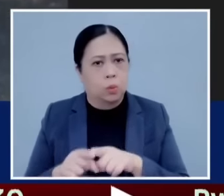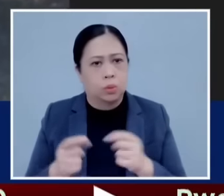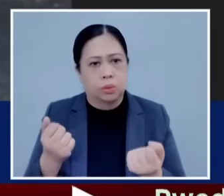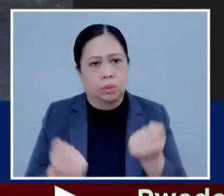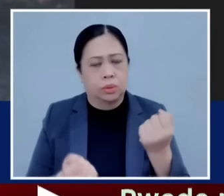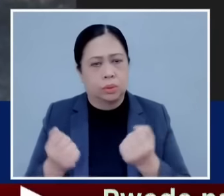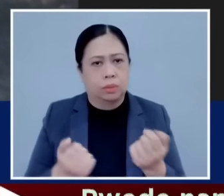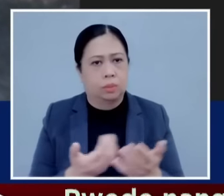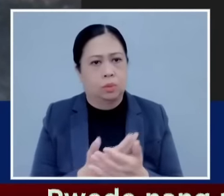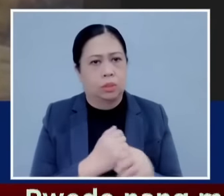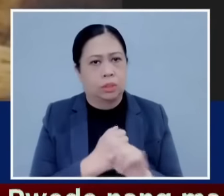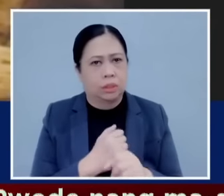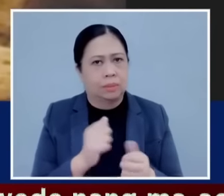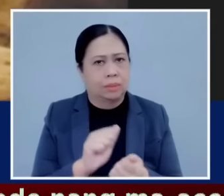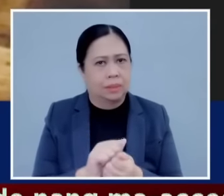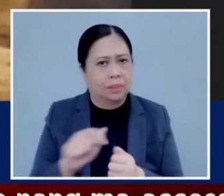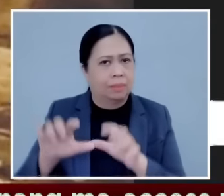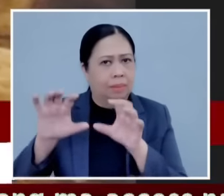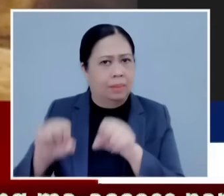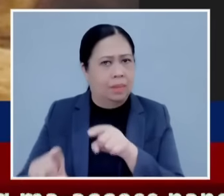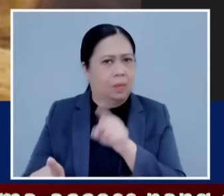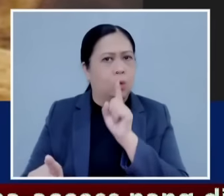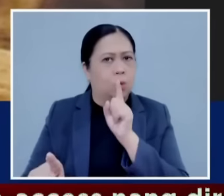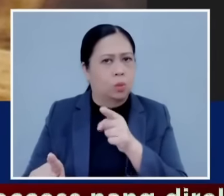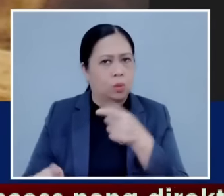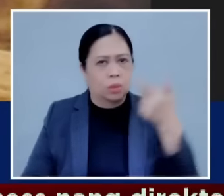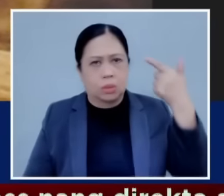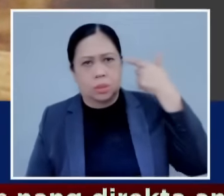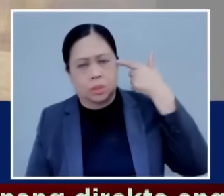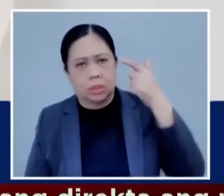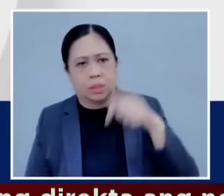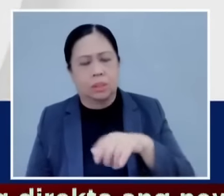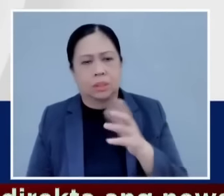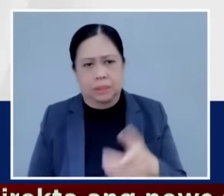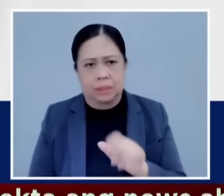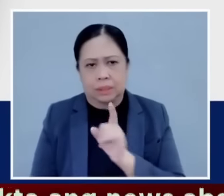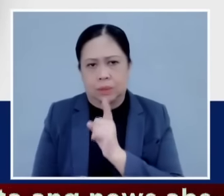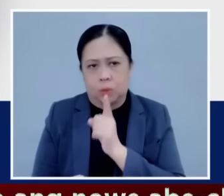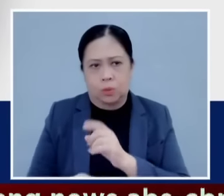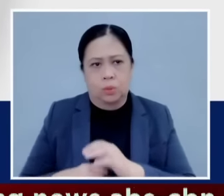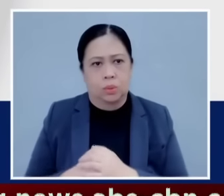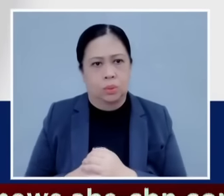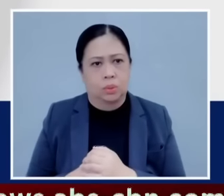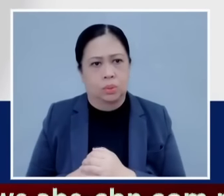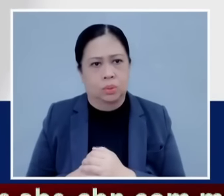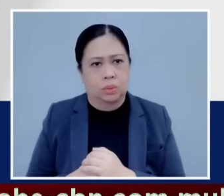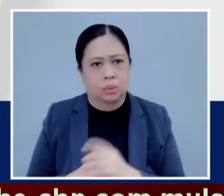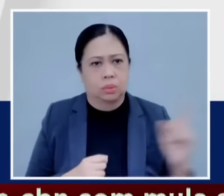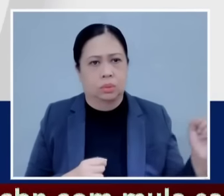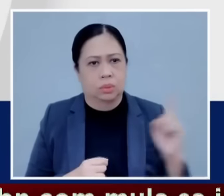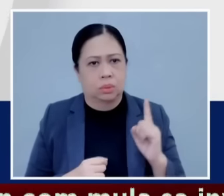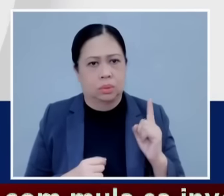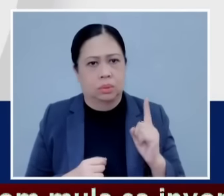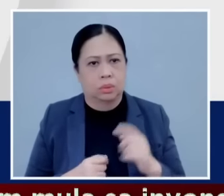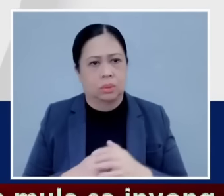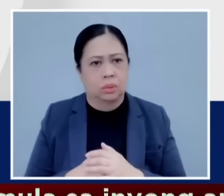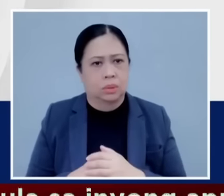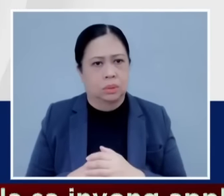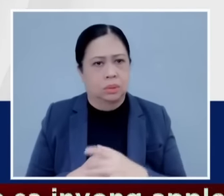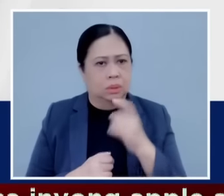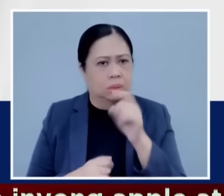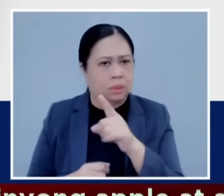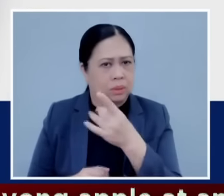modern jeep ng isa sa mga inaresto ang tumutok umano sa kanya ng baril. Oh, yung lumapit po sa akin, sir. Kasi yun lang po,